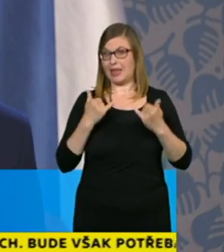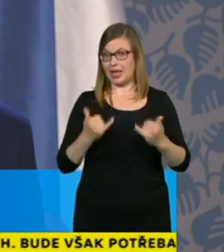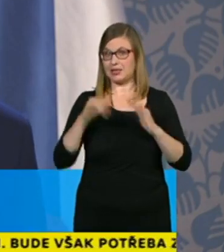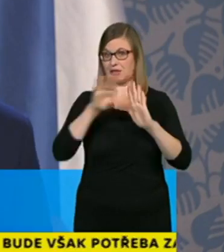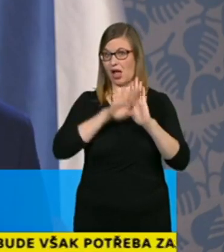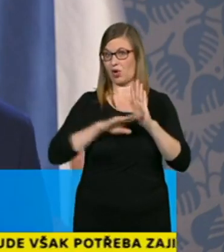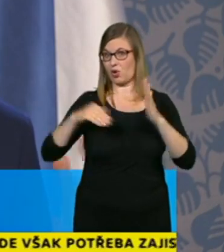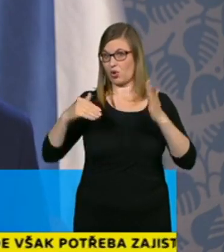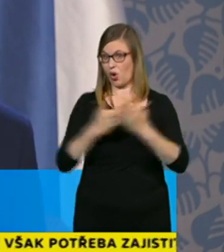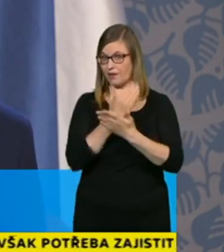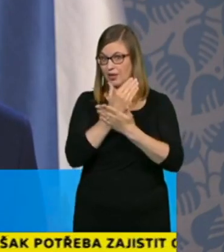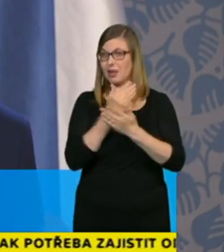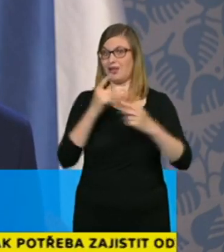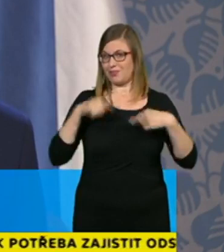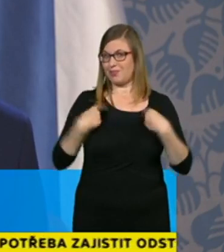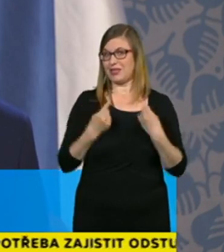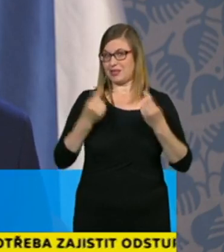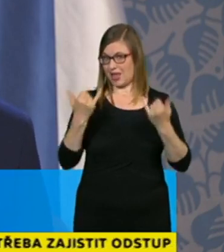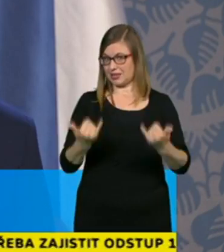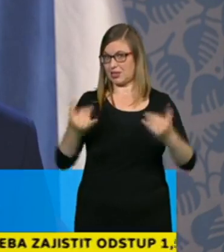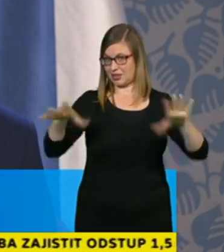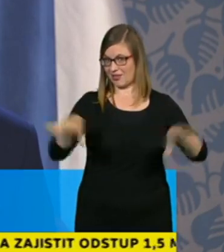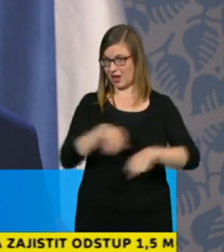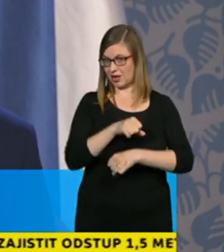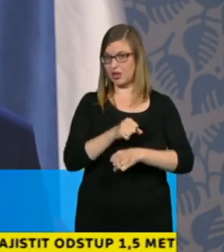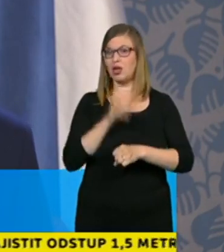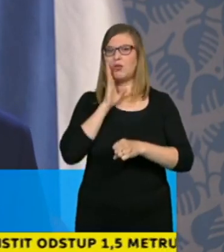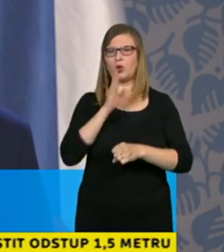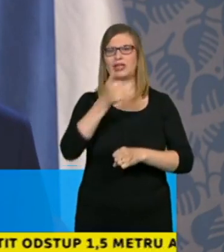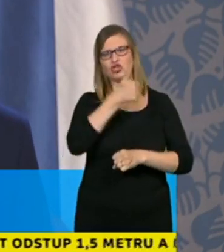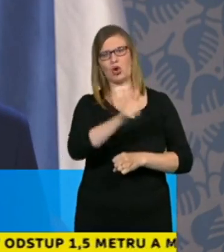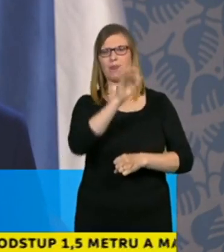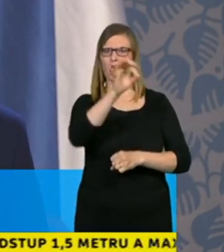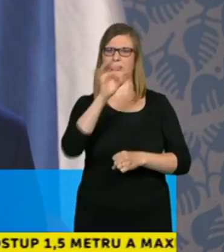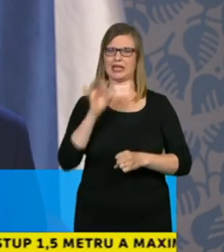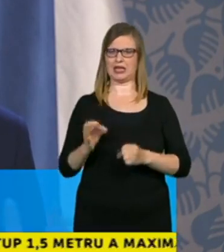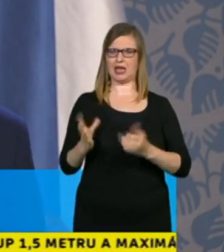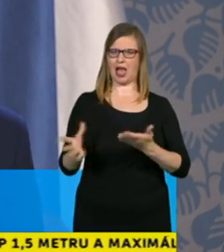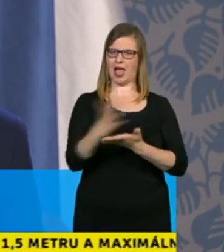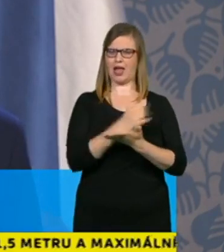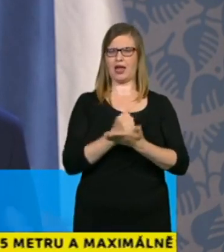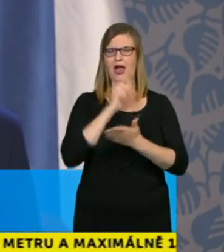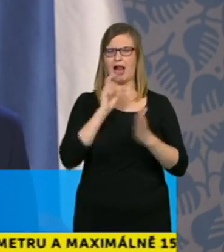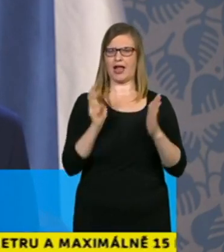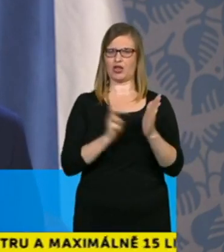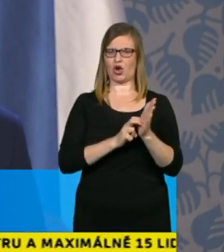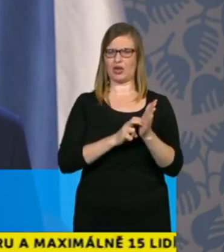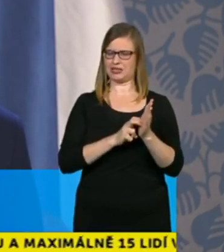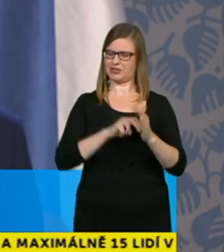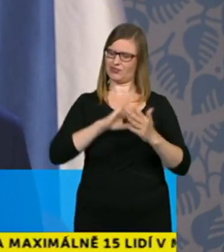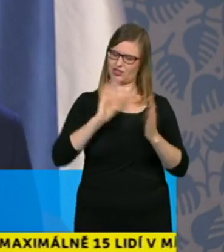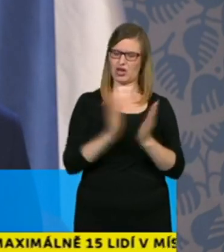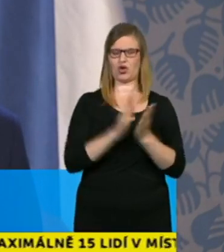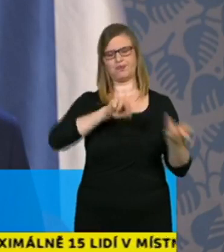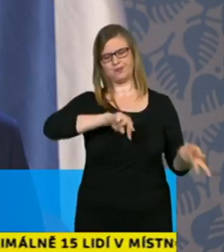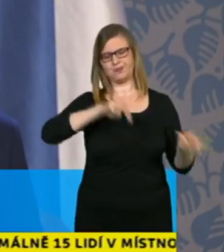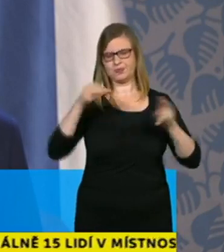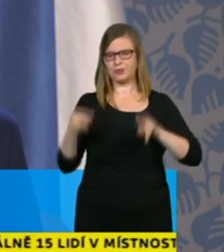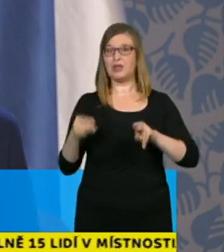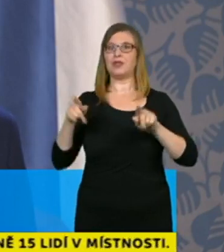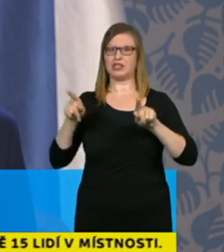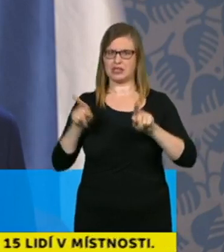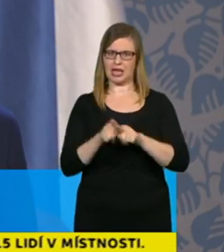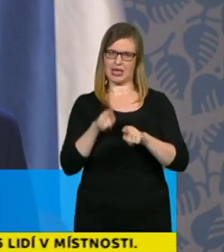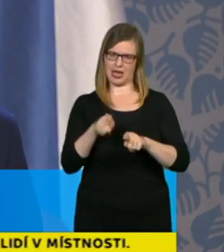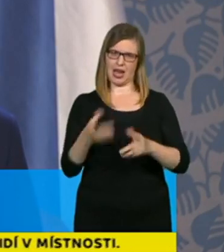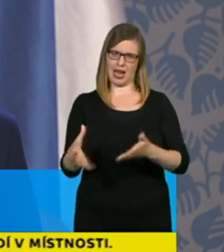tím pádem budeme mít skutečně 100% elektronickou preskripci léků v České republice povinnou. Myslím si, že Česká republika v tomto